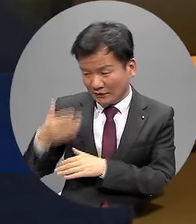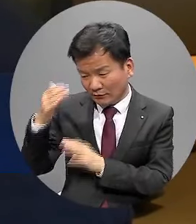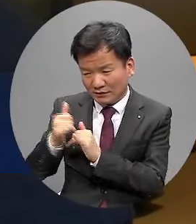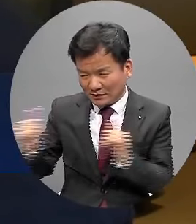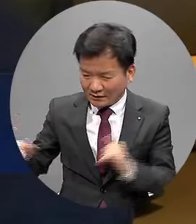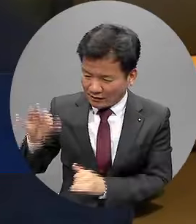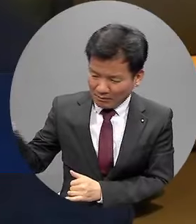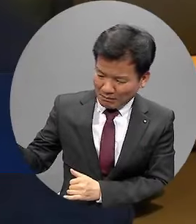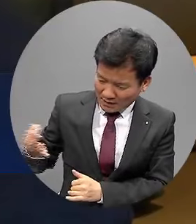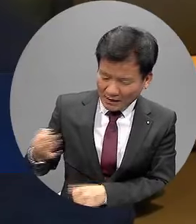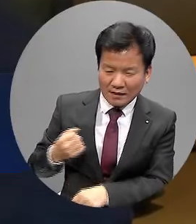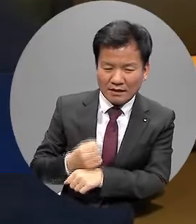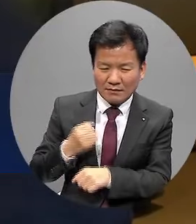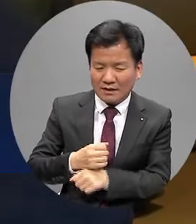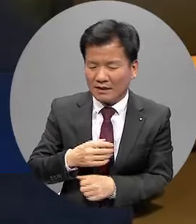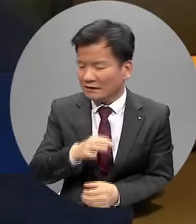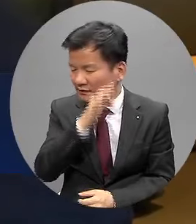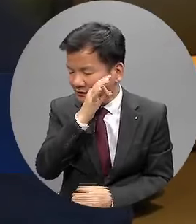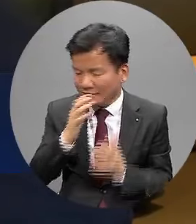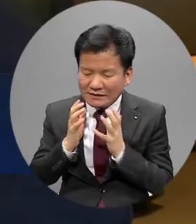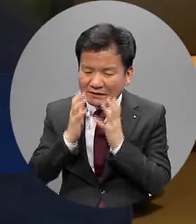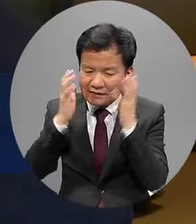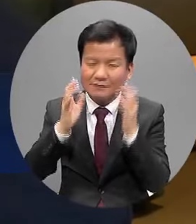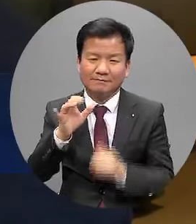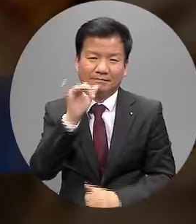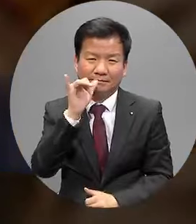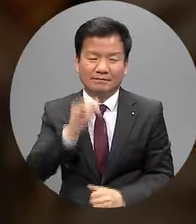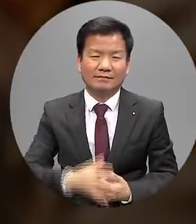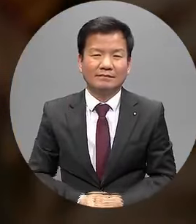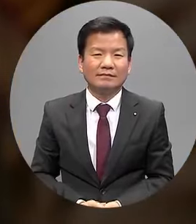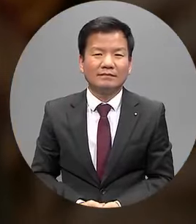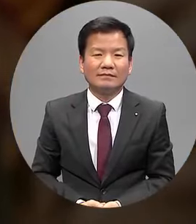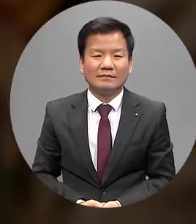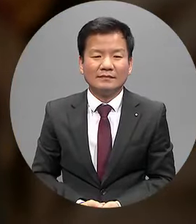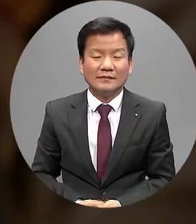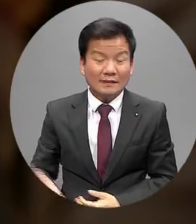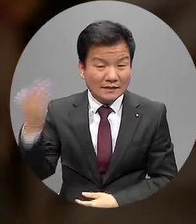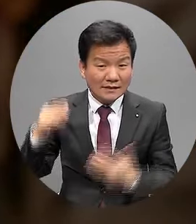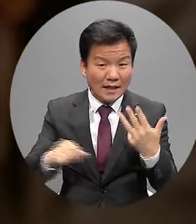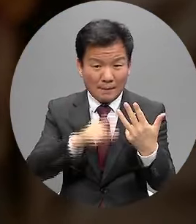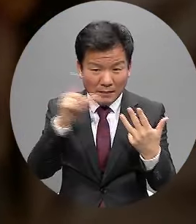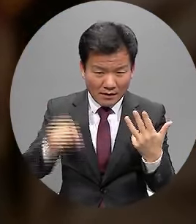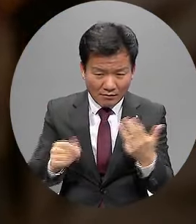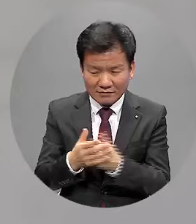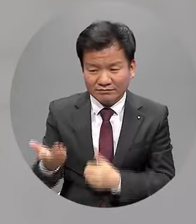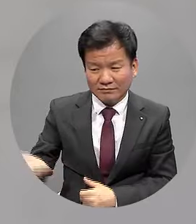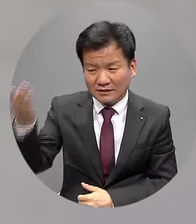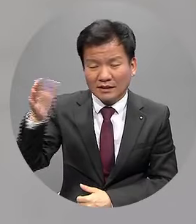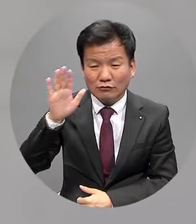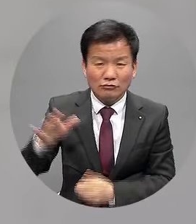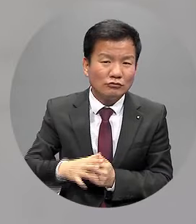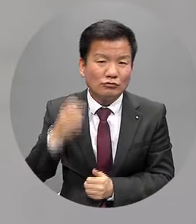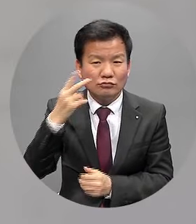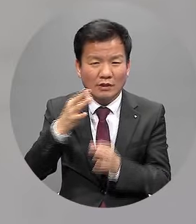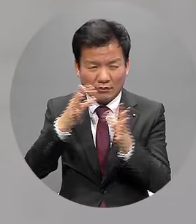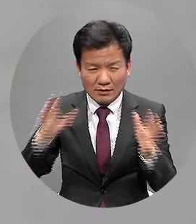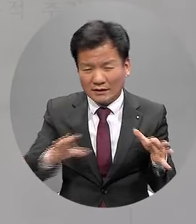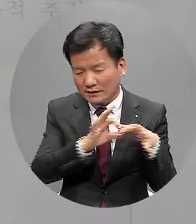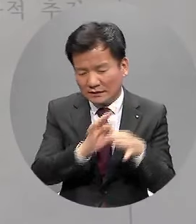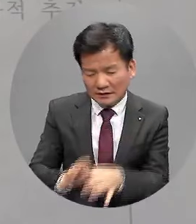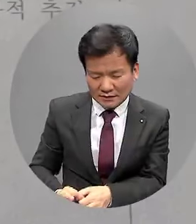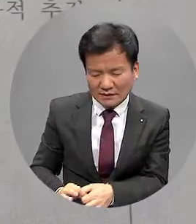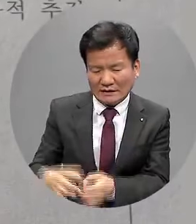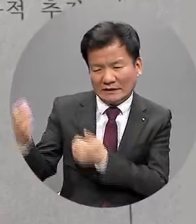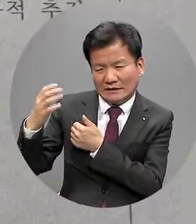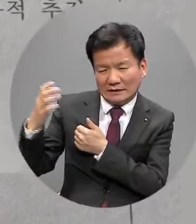직원들이 있었기 때문에 굉장히 모멸감을 느꼈고. 지난 8월 계장으로 승진한 뒤부터 두 달 동안 이런 일이